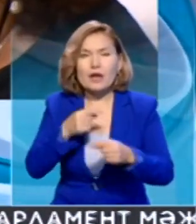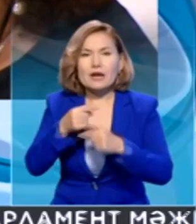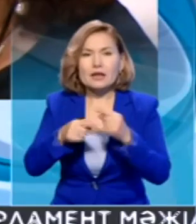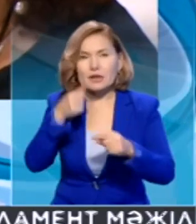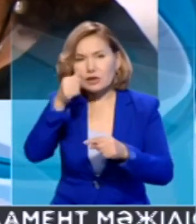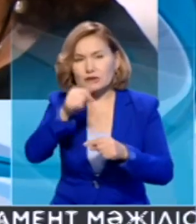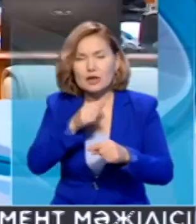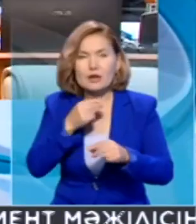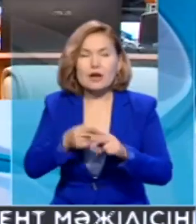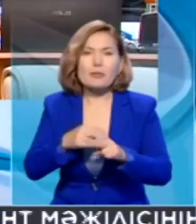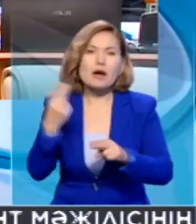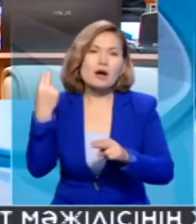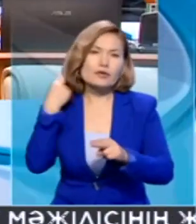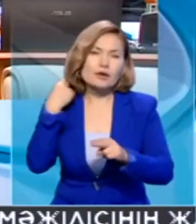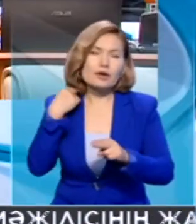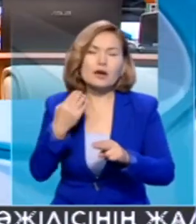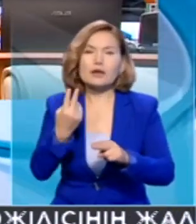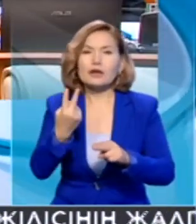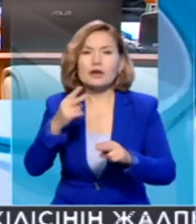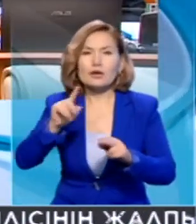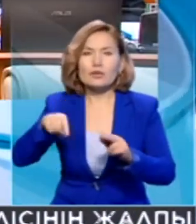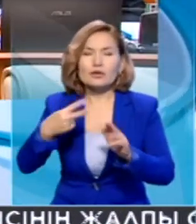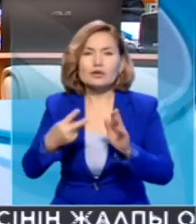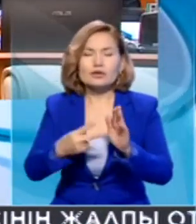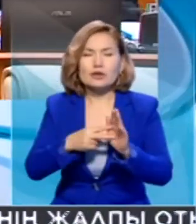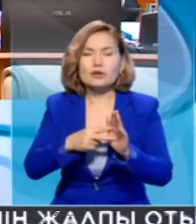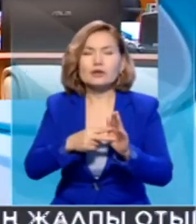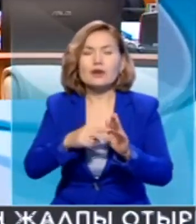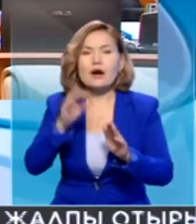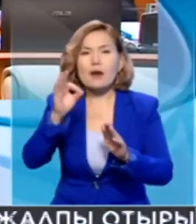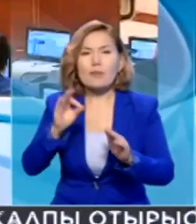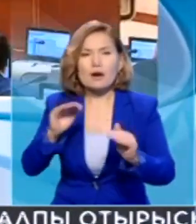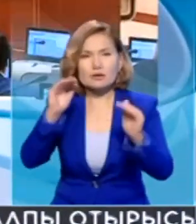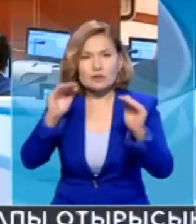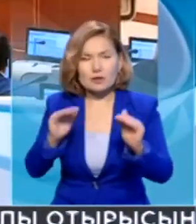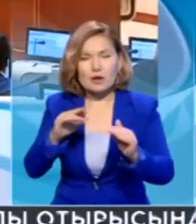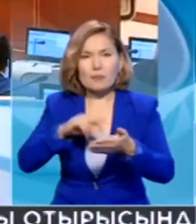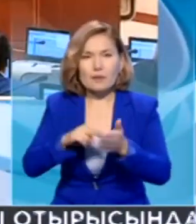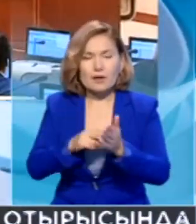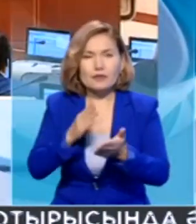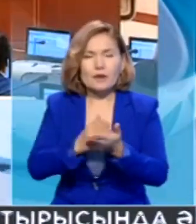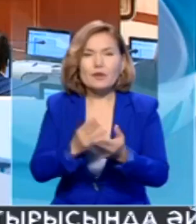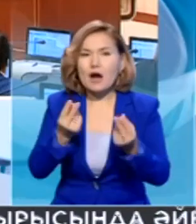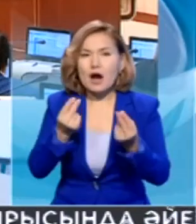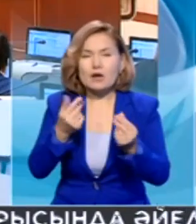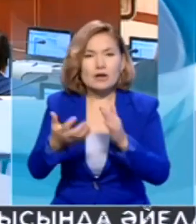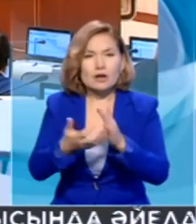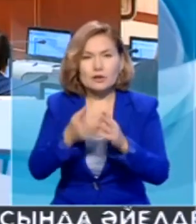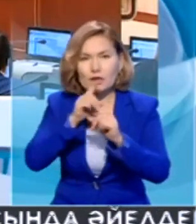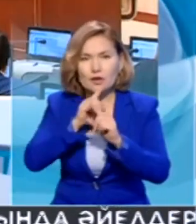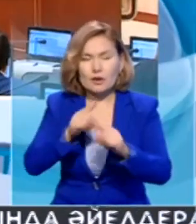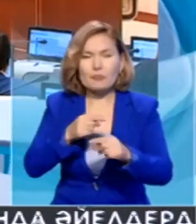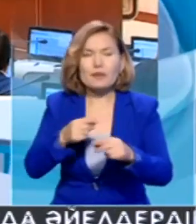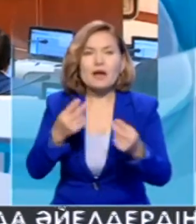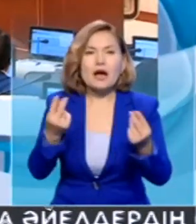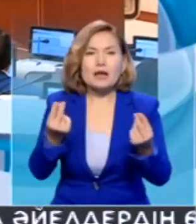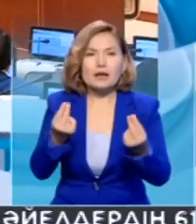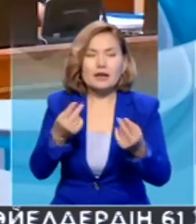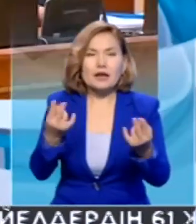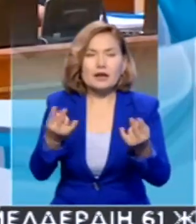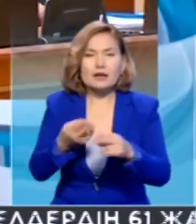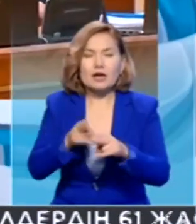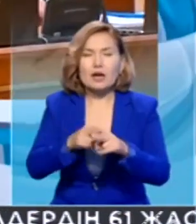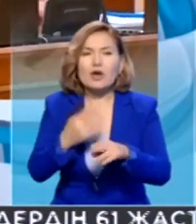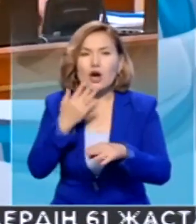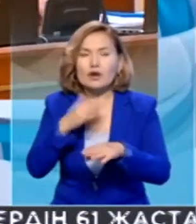жылы 2,7%-ға дейін түседі деген болжам бар. Негізінде бюджет тапшылығы болмас үшін керек қаражатты ұлттық